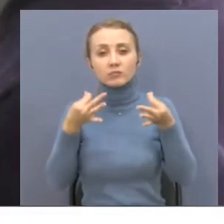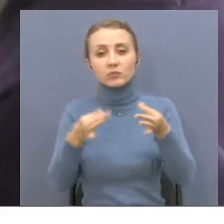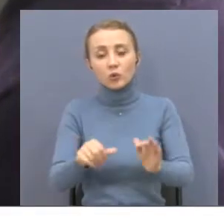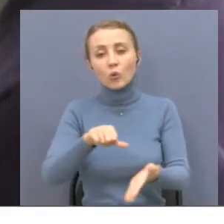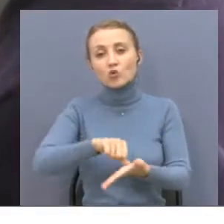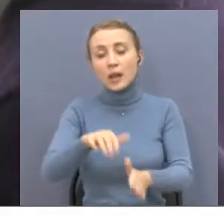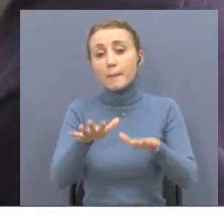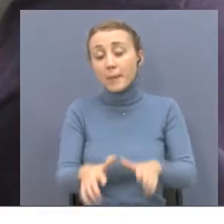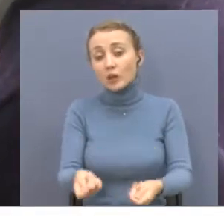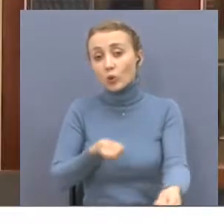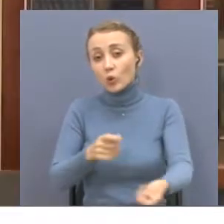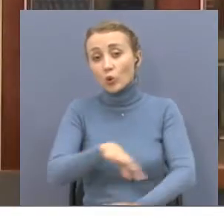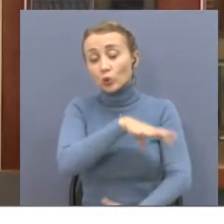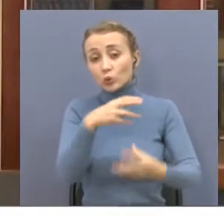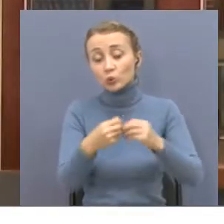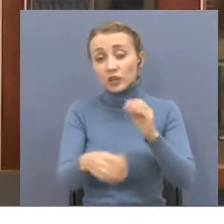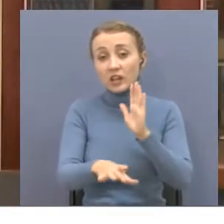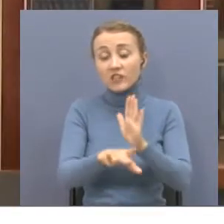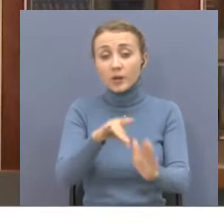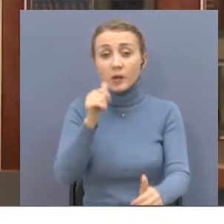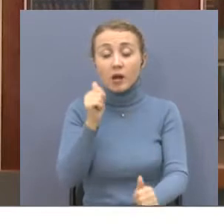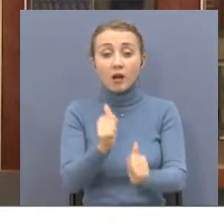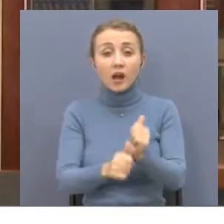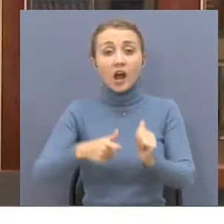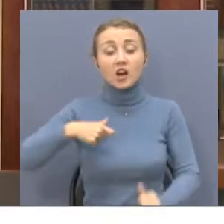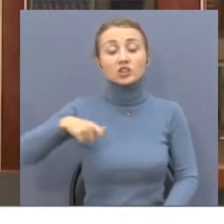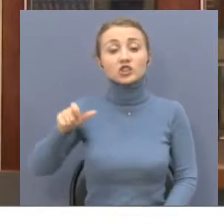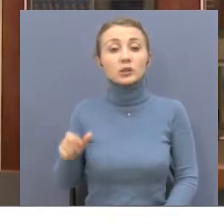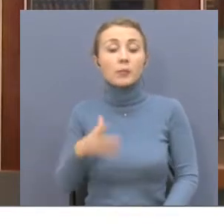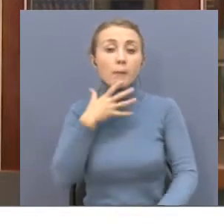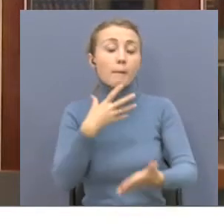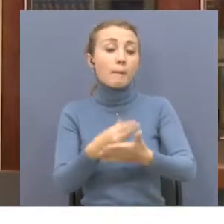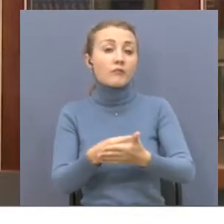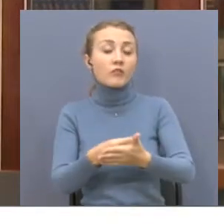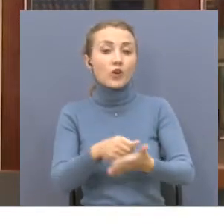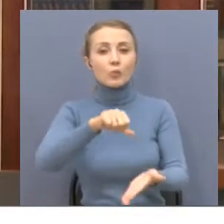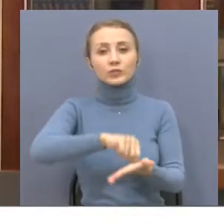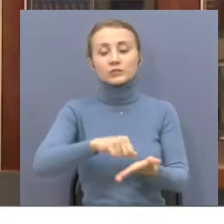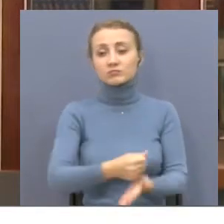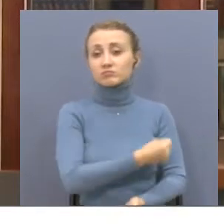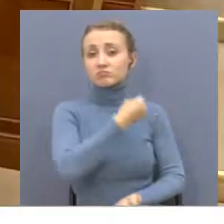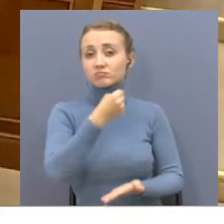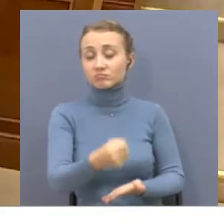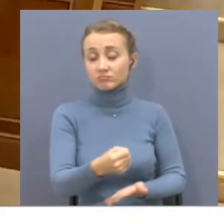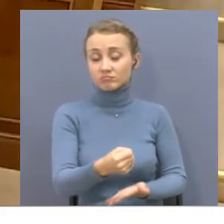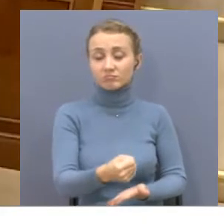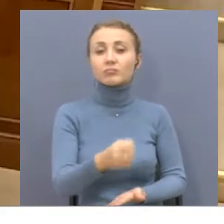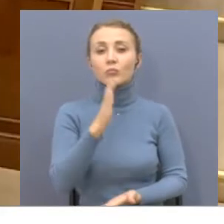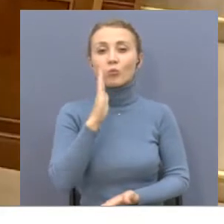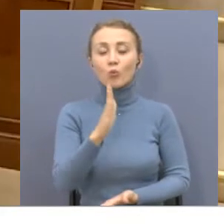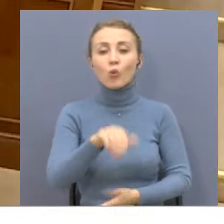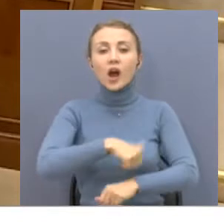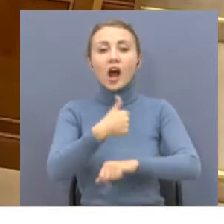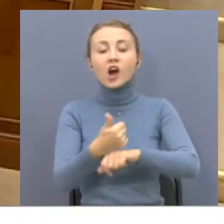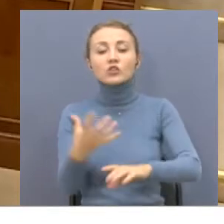партияшылық праймеризінде біз бұл азаматтардың жаңа көзқарастарын әр алуан мәселені шешуге құлшынысын көрдік. Үшіншіден,